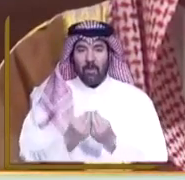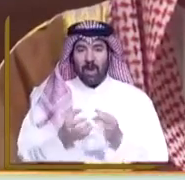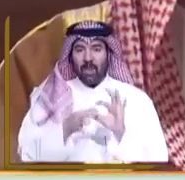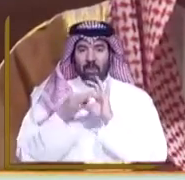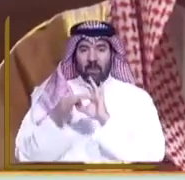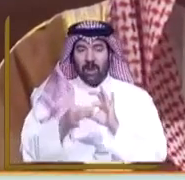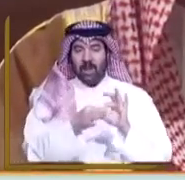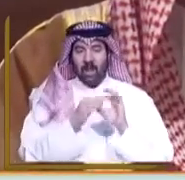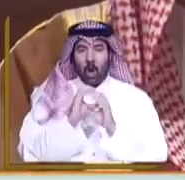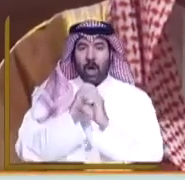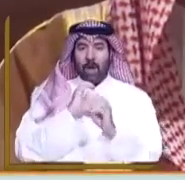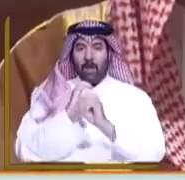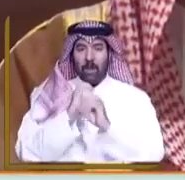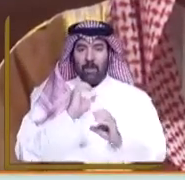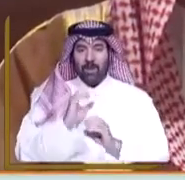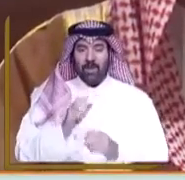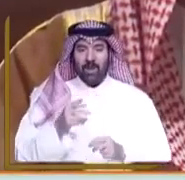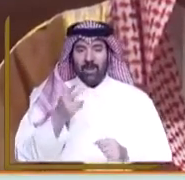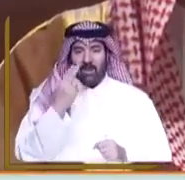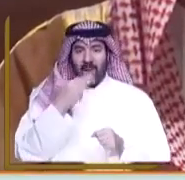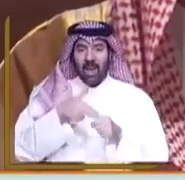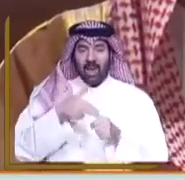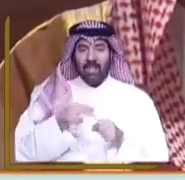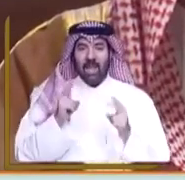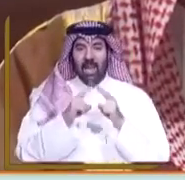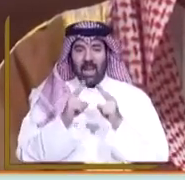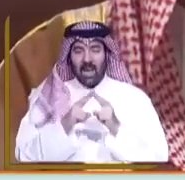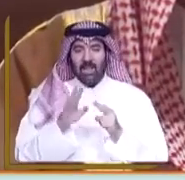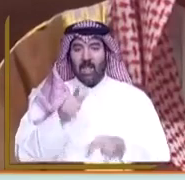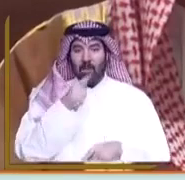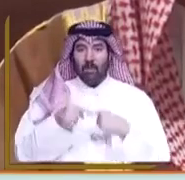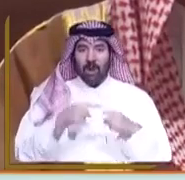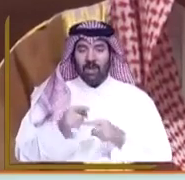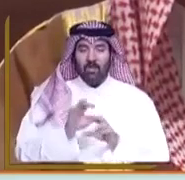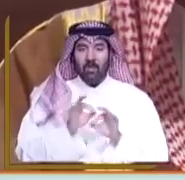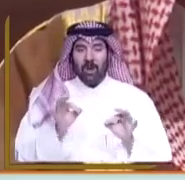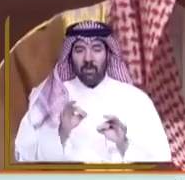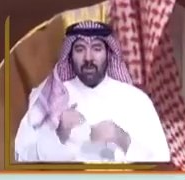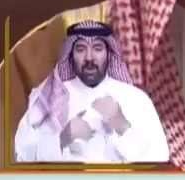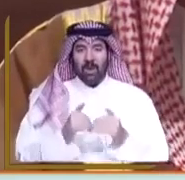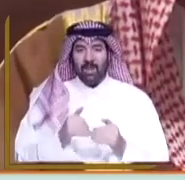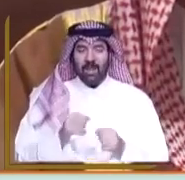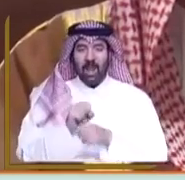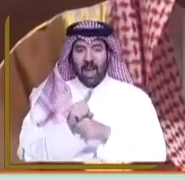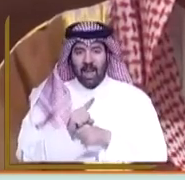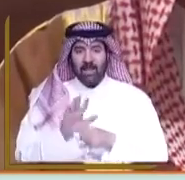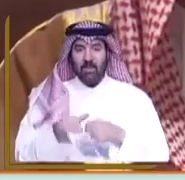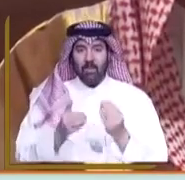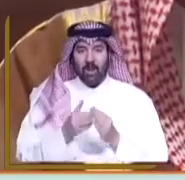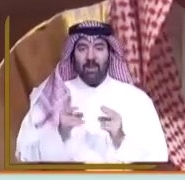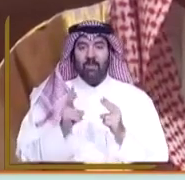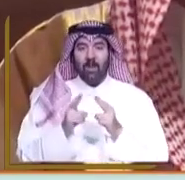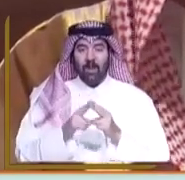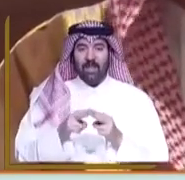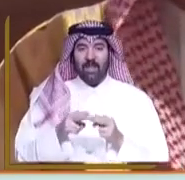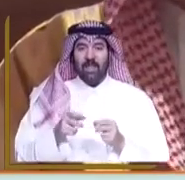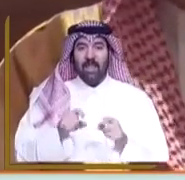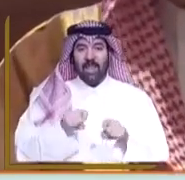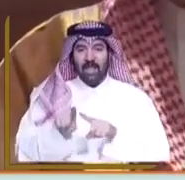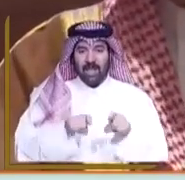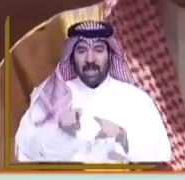خطوط الأنابيب للتصدير واستيراد الكهرباء والهيدروجين لتعزيز أمن امتداد الطاقة العالمي، بالإضافة إلى كابلات لنقل البيانات من